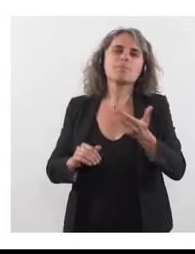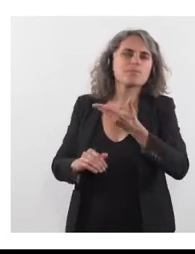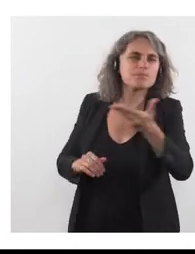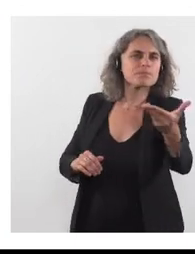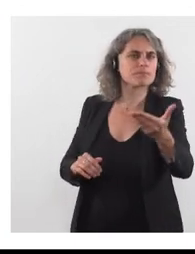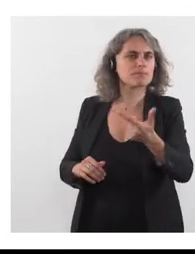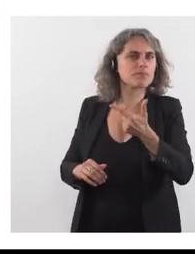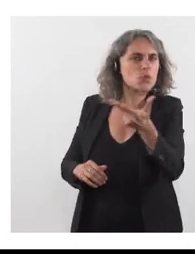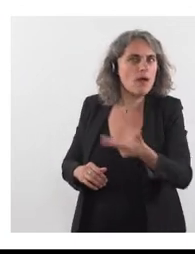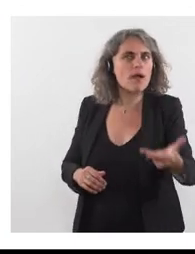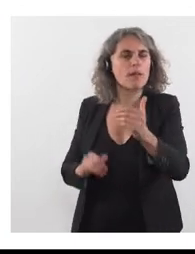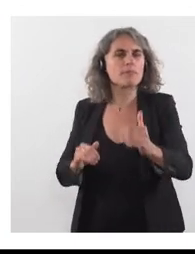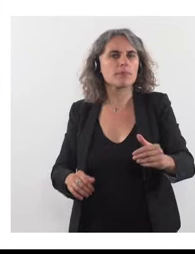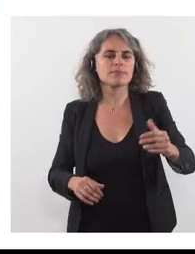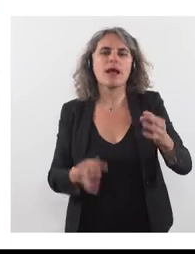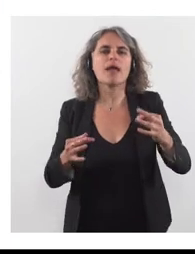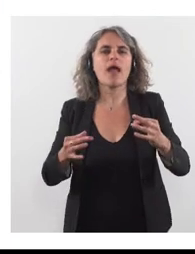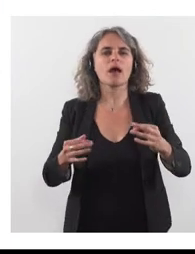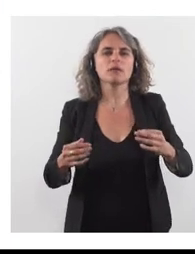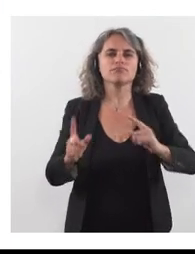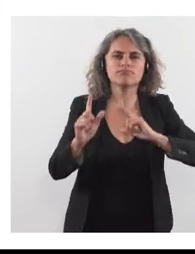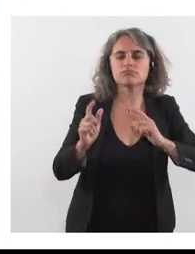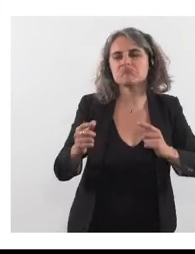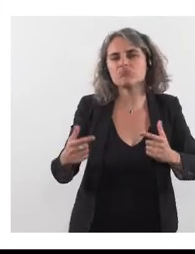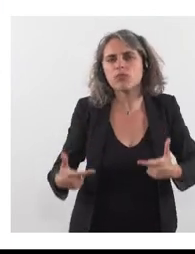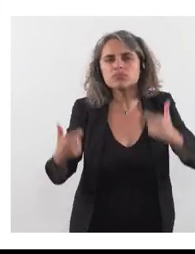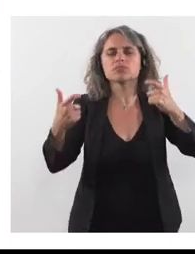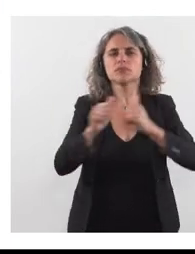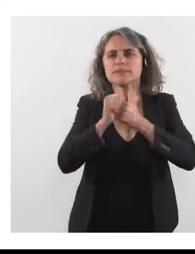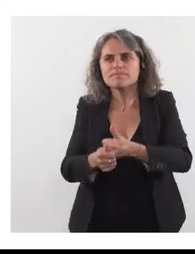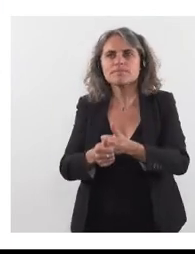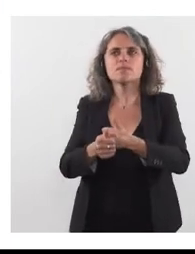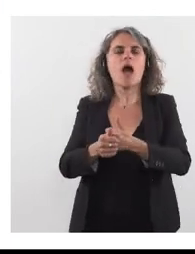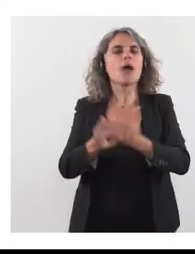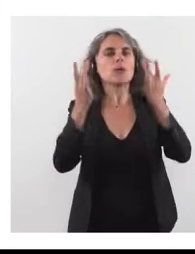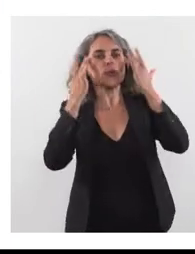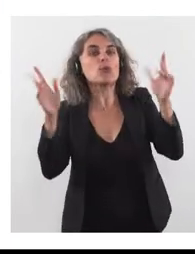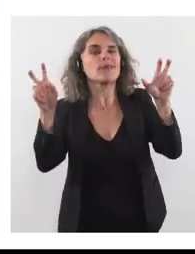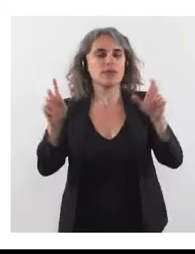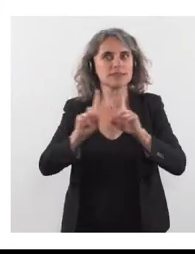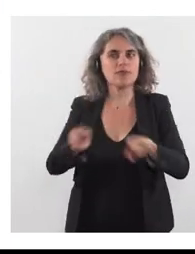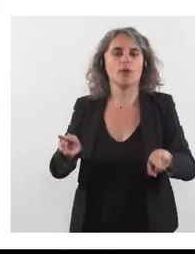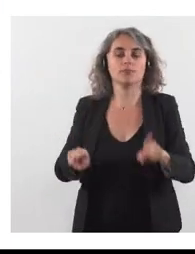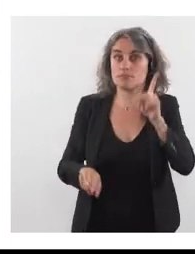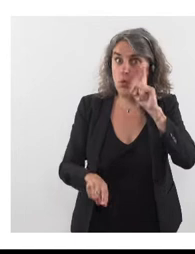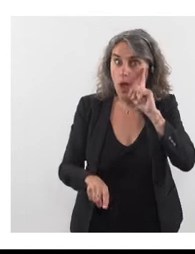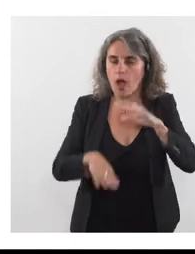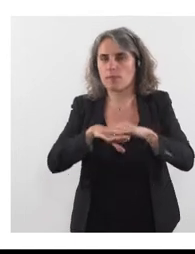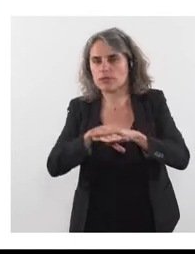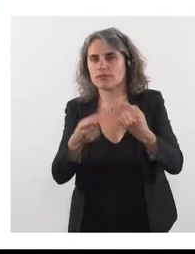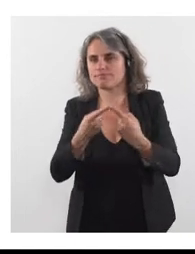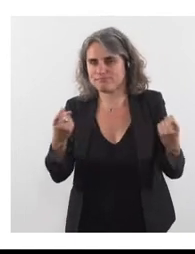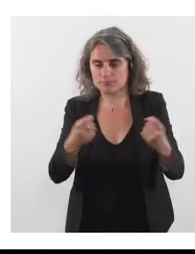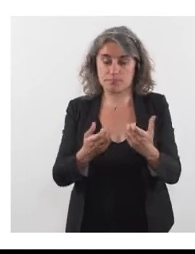une culture contentieuse qui est différente, ils vous en parleront, culture contentieuse qui est différente pour différentes raisons.